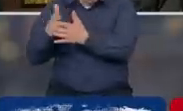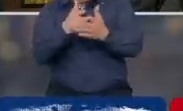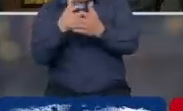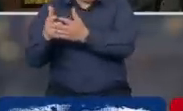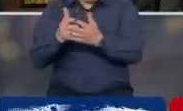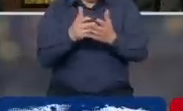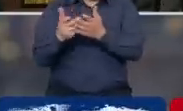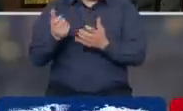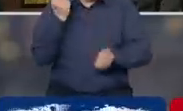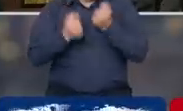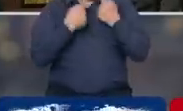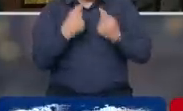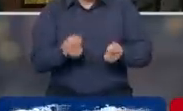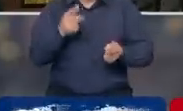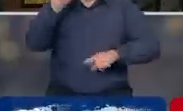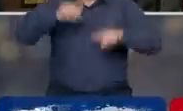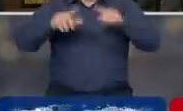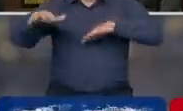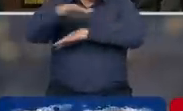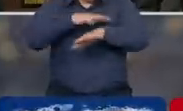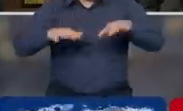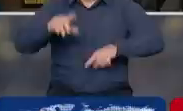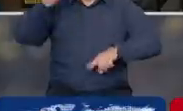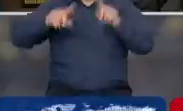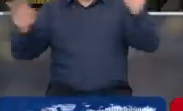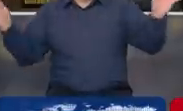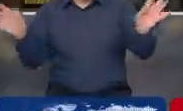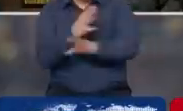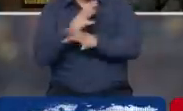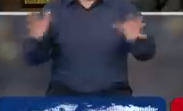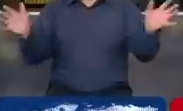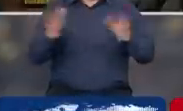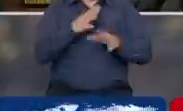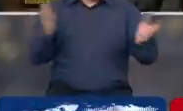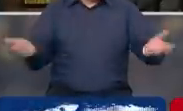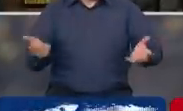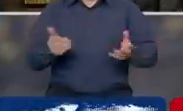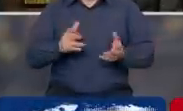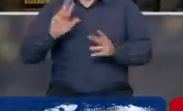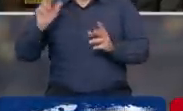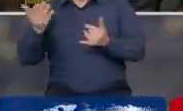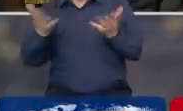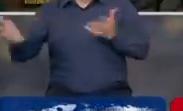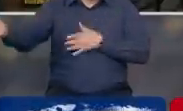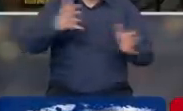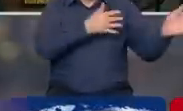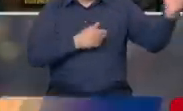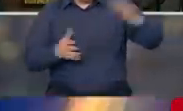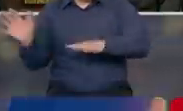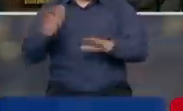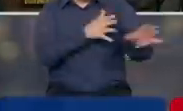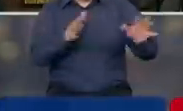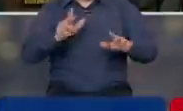zależy od warunków pogodowych pogodowych wszystko zależy od tego czy i z jaką siłą zawieje wiatr z której strony ale z tymi siłami